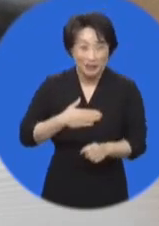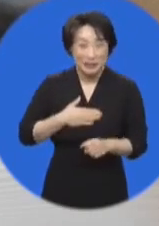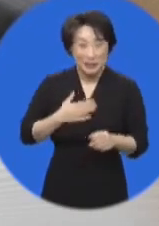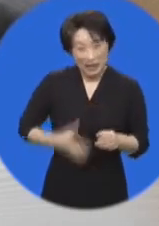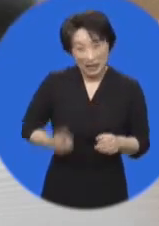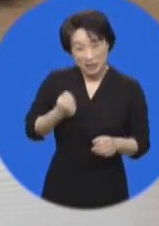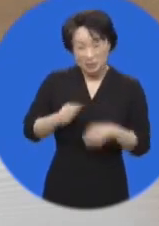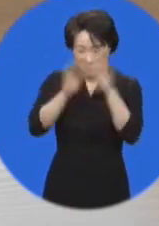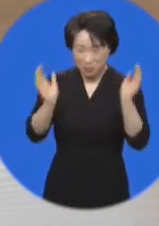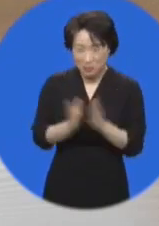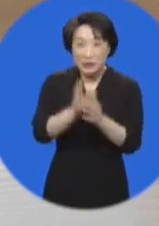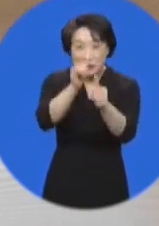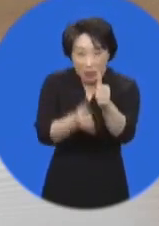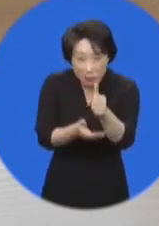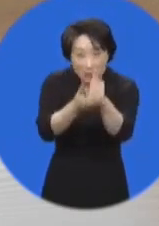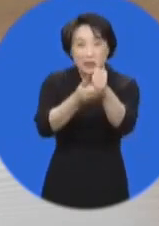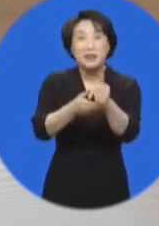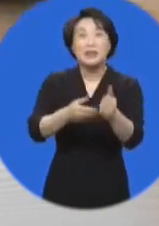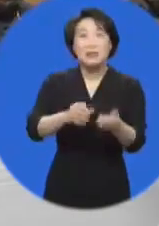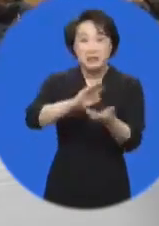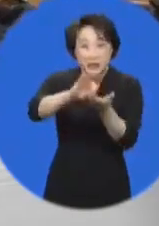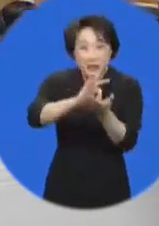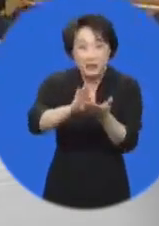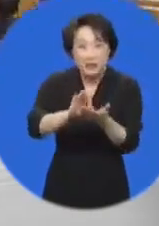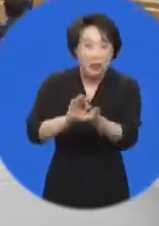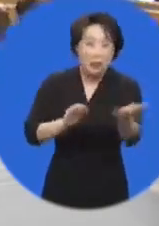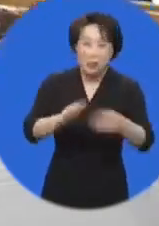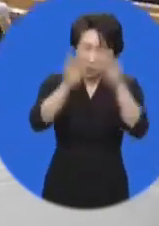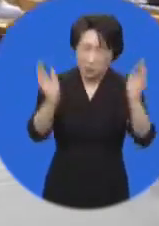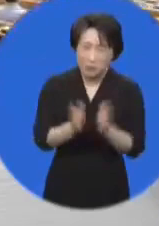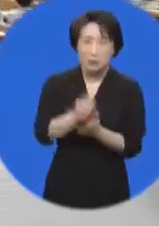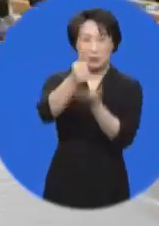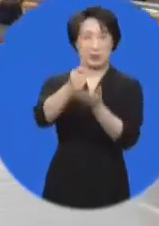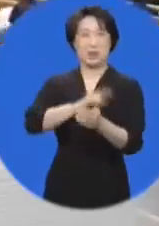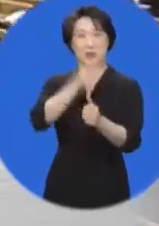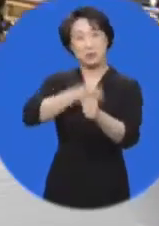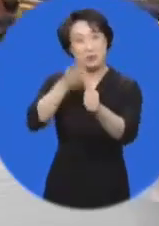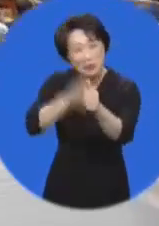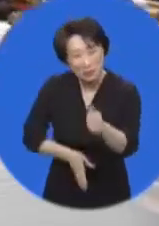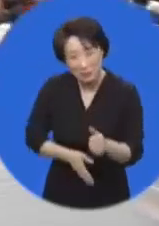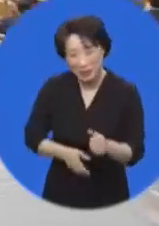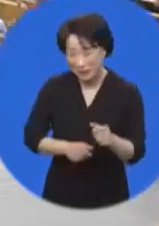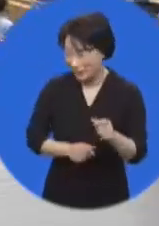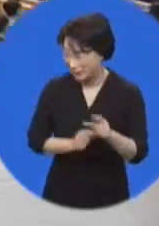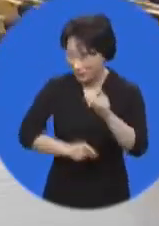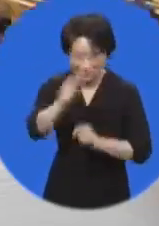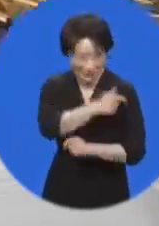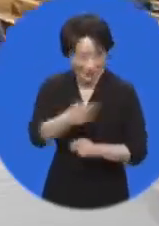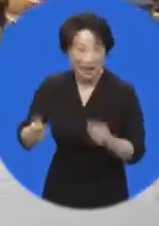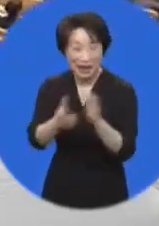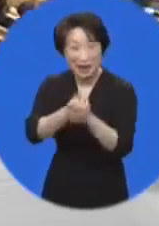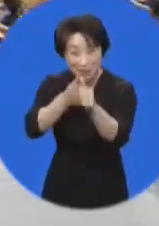다 되기를 주님의 이름으로 축원합니다. 더 크게 아멘합시다.